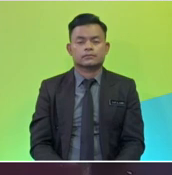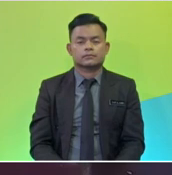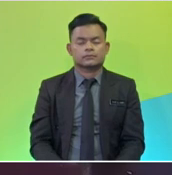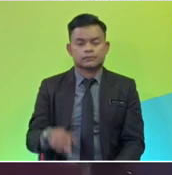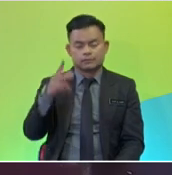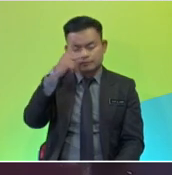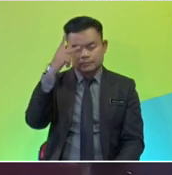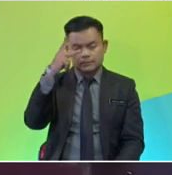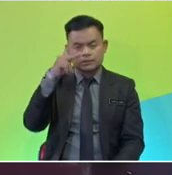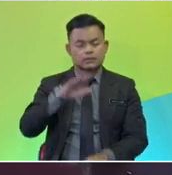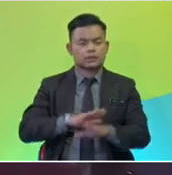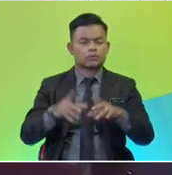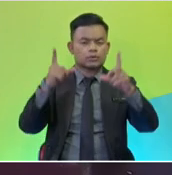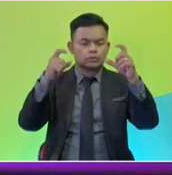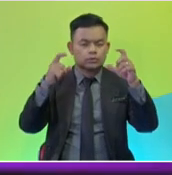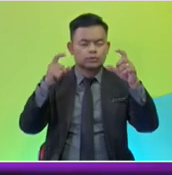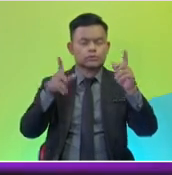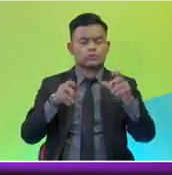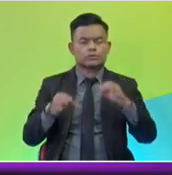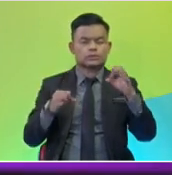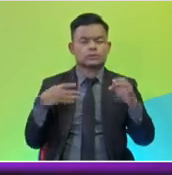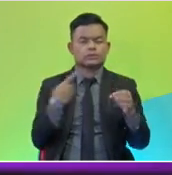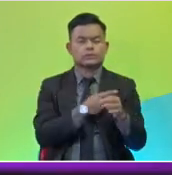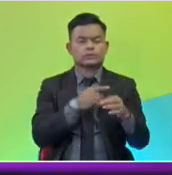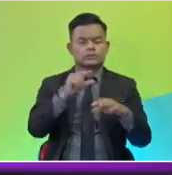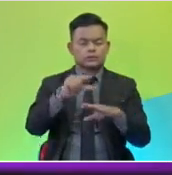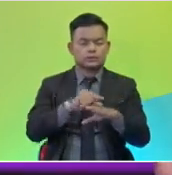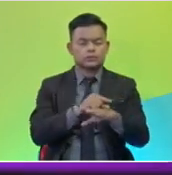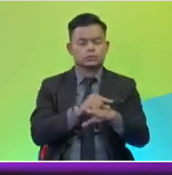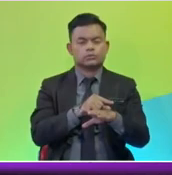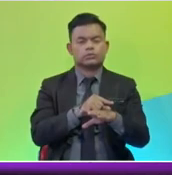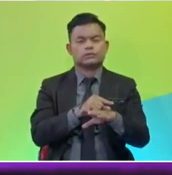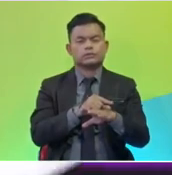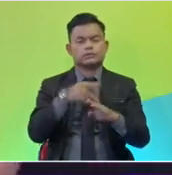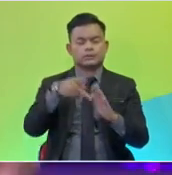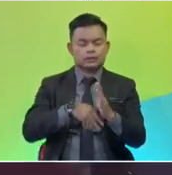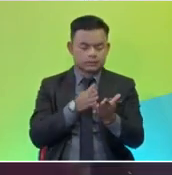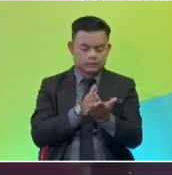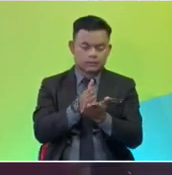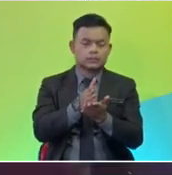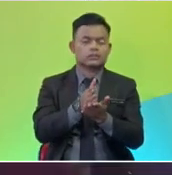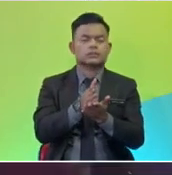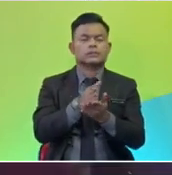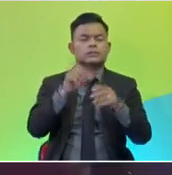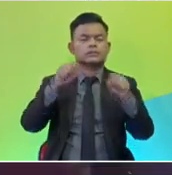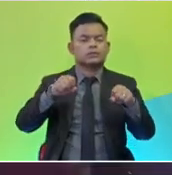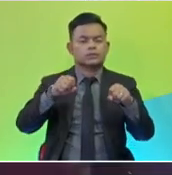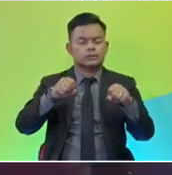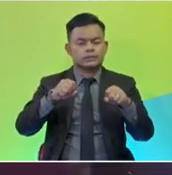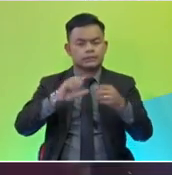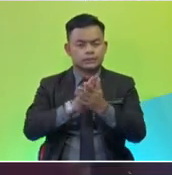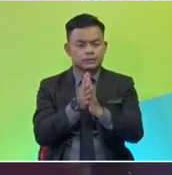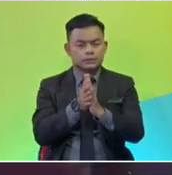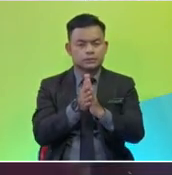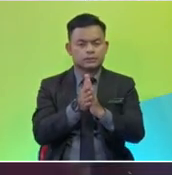kita tergesa-gesa menggunakan P atas yang tajam itu yang boleh mengatkan kecederaan mahupun kemalangan Oke dah siap dah siap